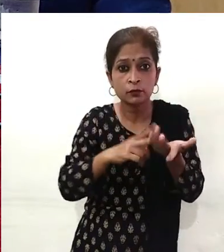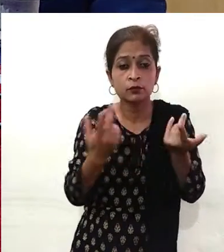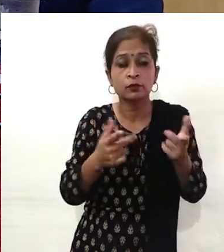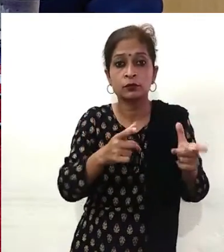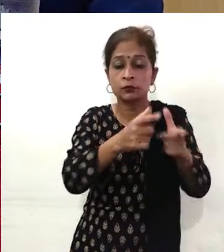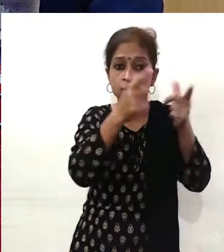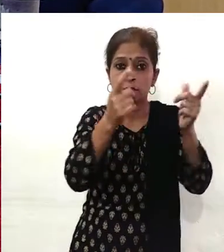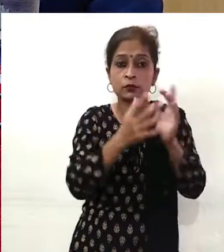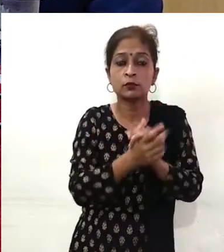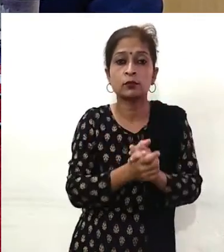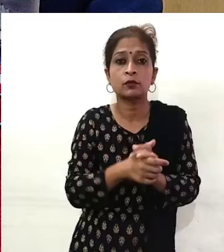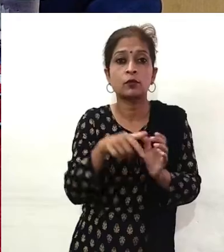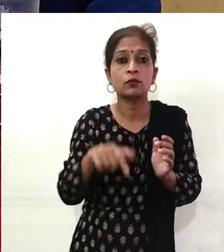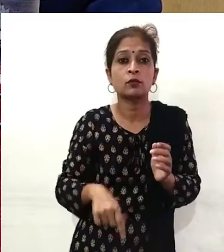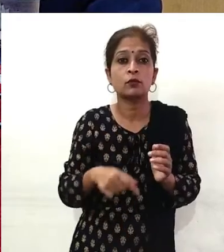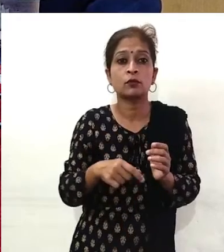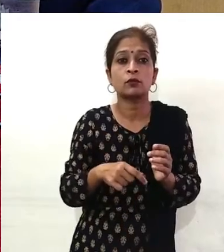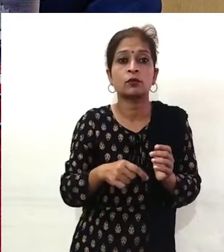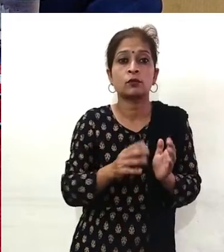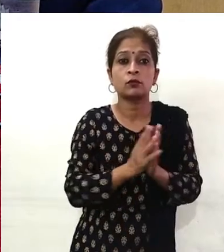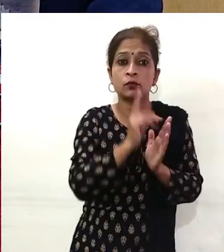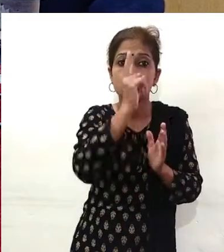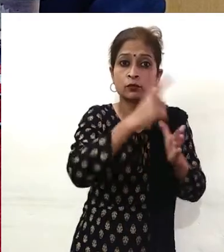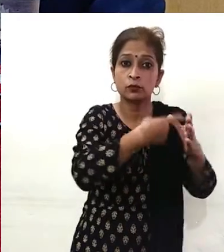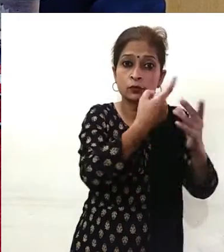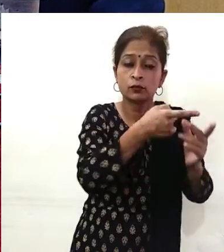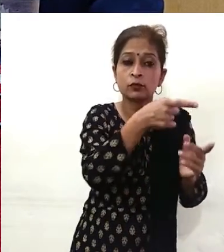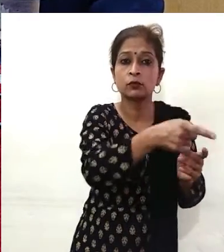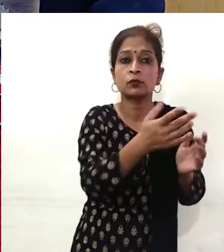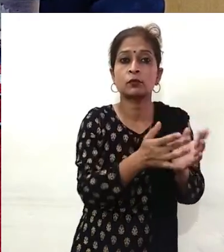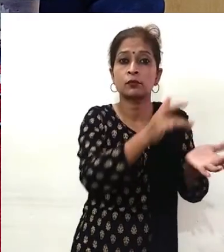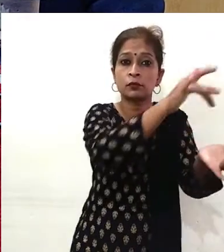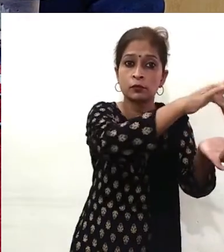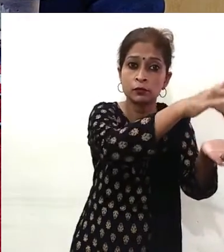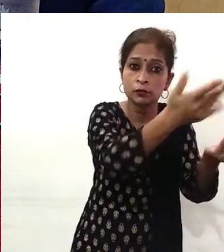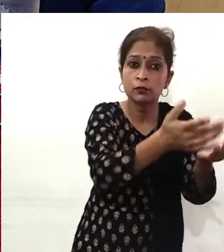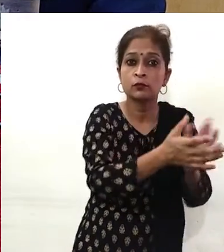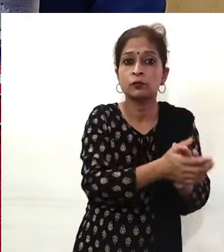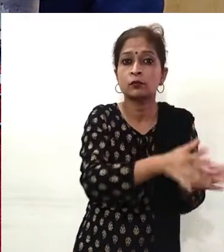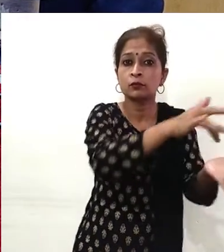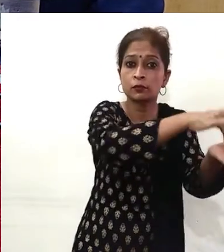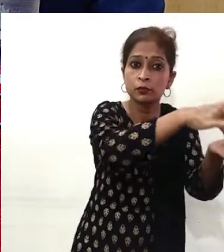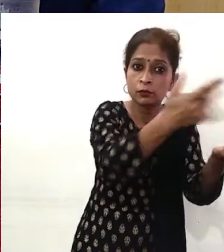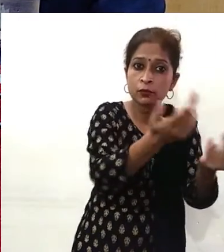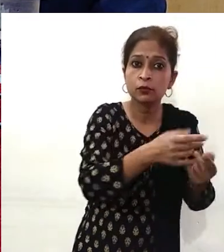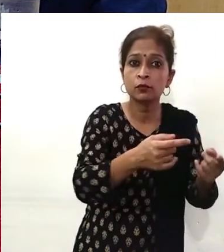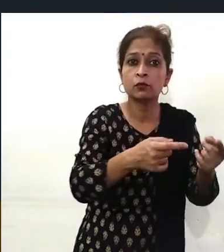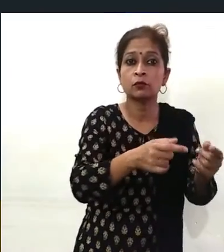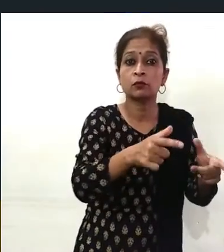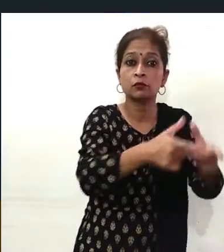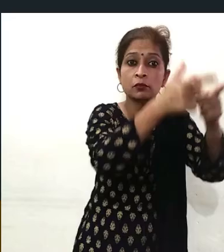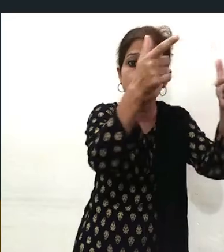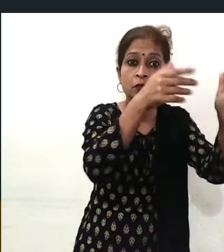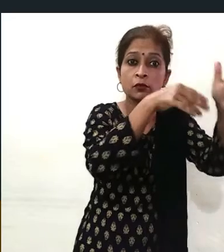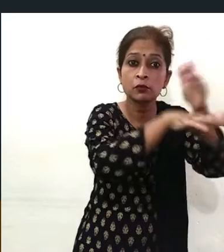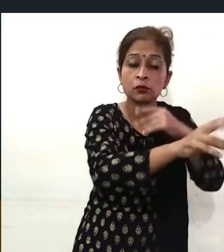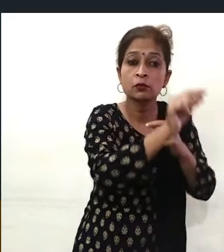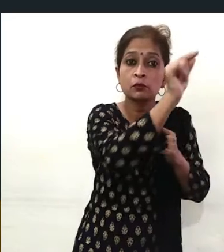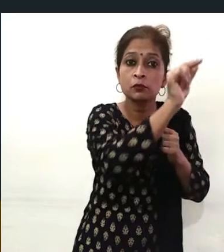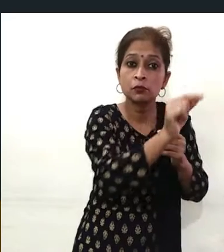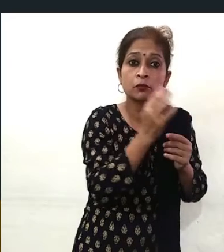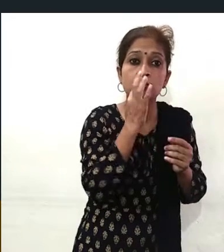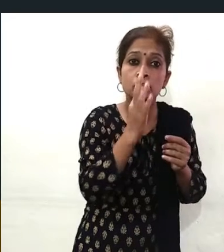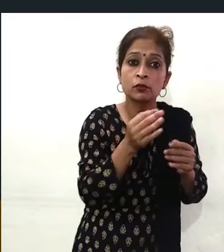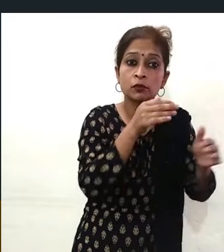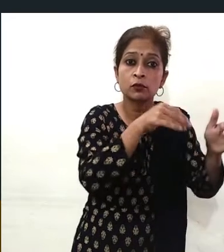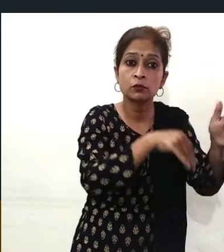लिए इस कोने में ऐसा है, इसके लक्षण होते हैं, इसमें इतने लक्षण युक्त होने चाहिए, सांप